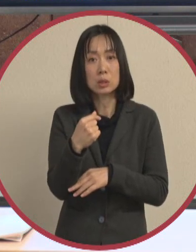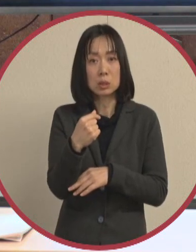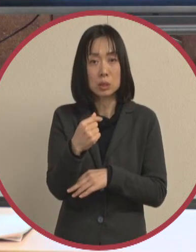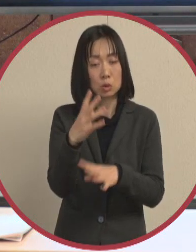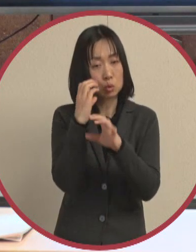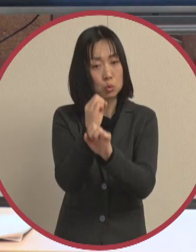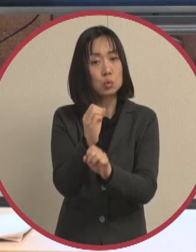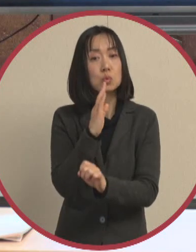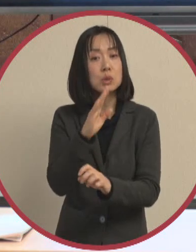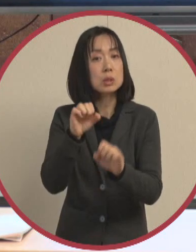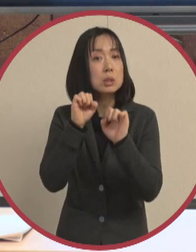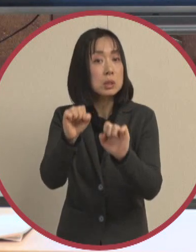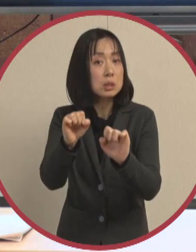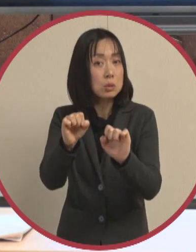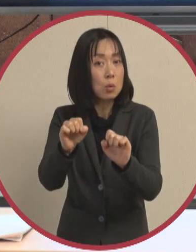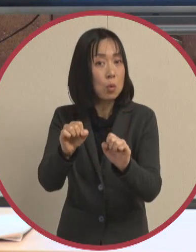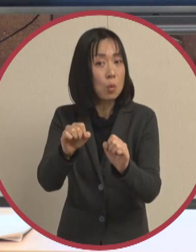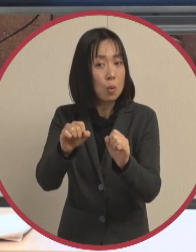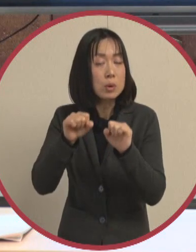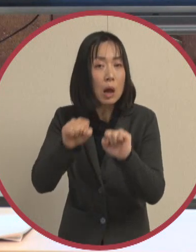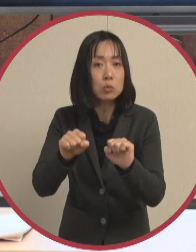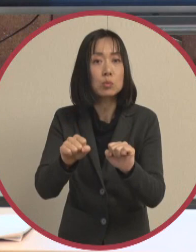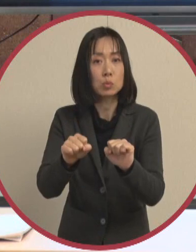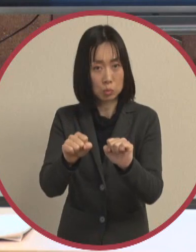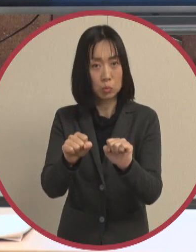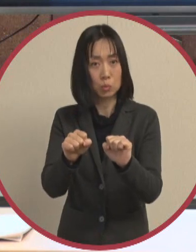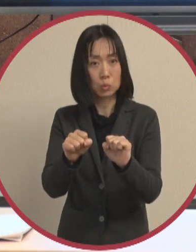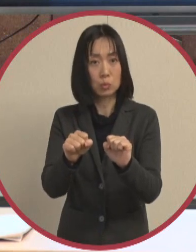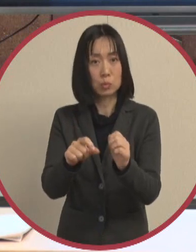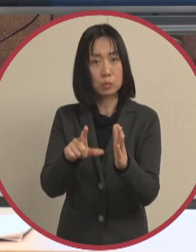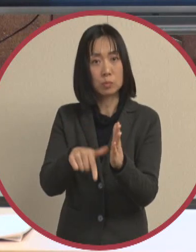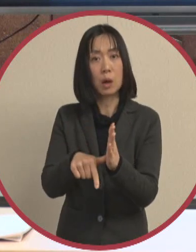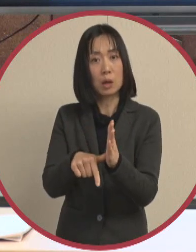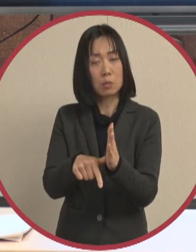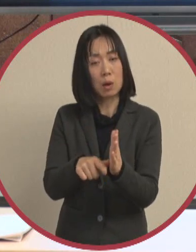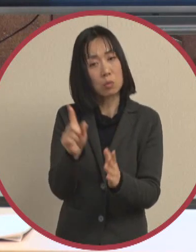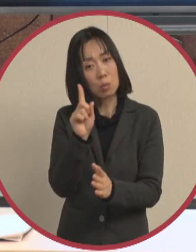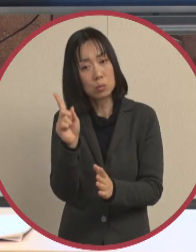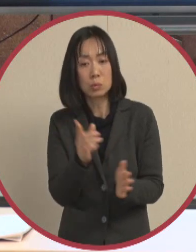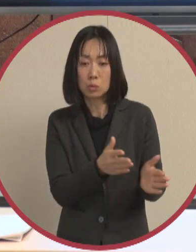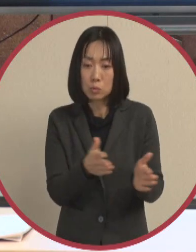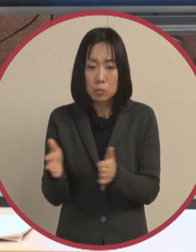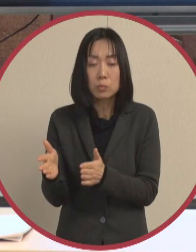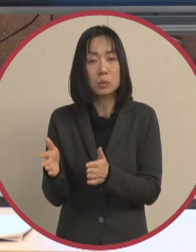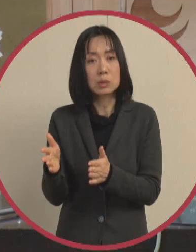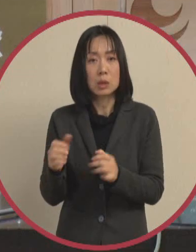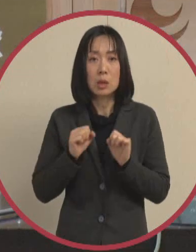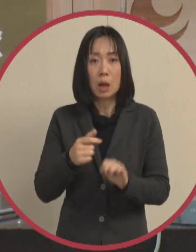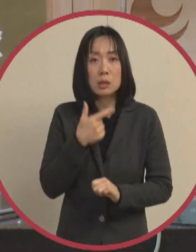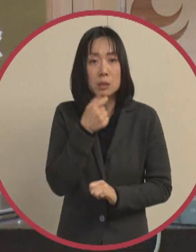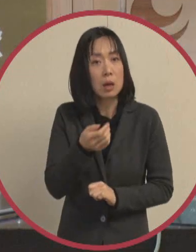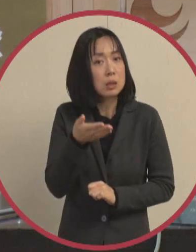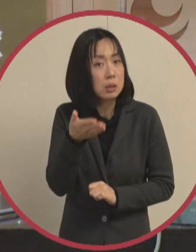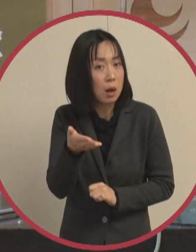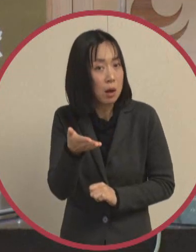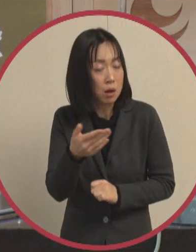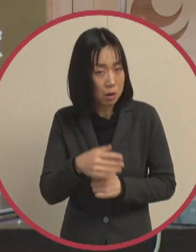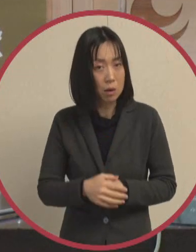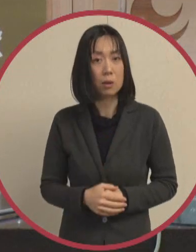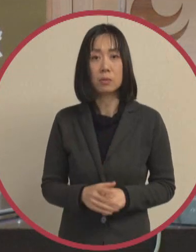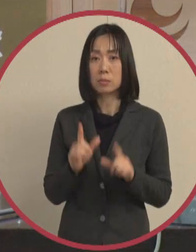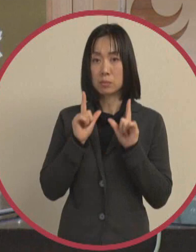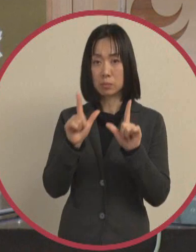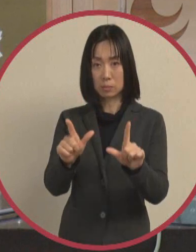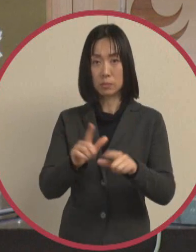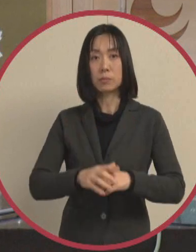中実施を行う場合に、どんなふうにですね、万全の体制で実施していきたいかという意気込みを伺います。 そうですね、